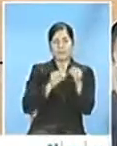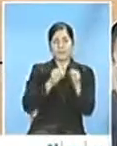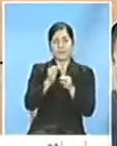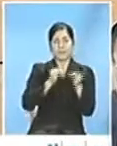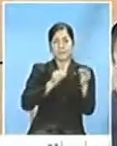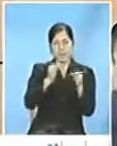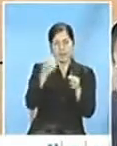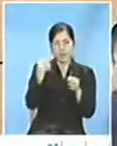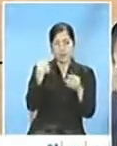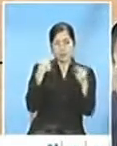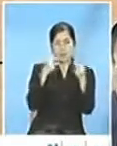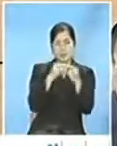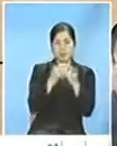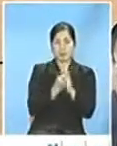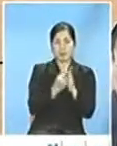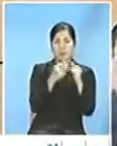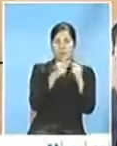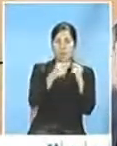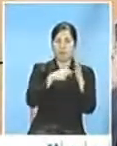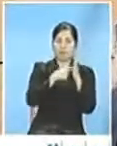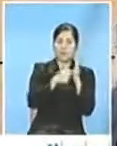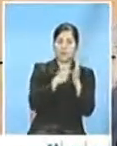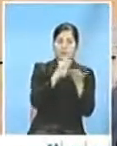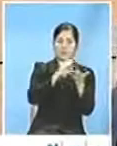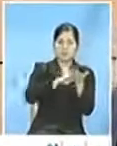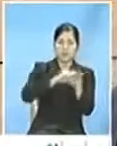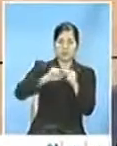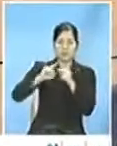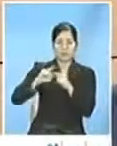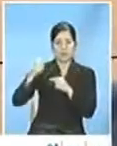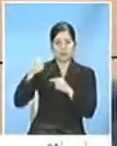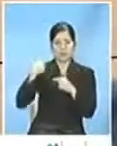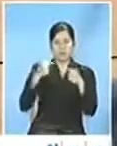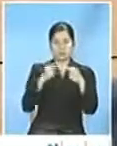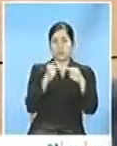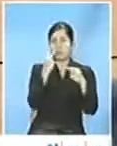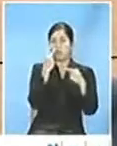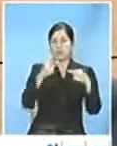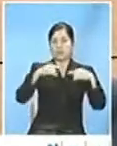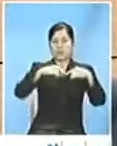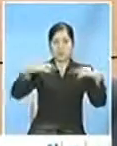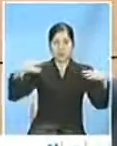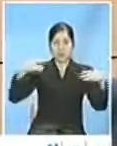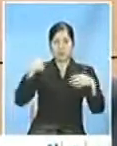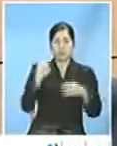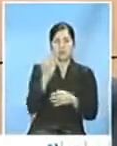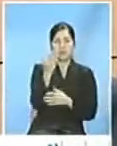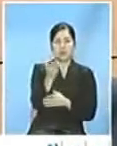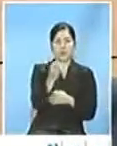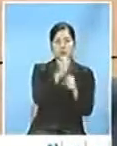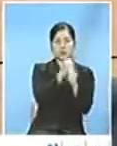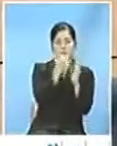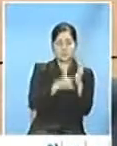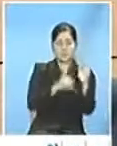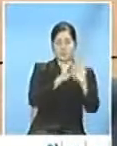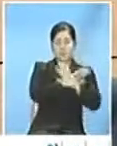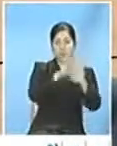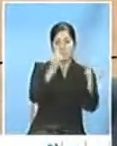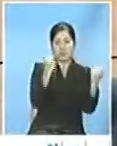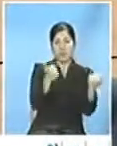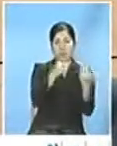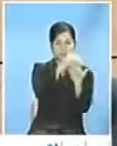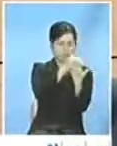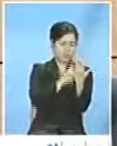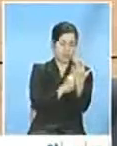เงื่อนไขในขณะนั้นก็ดีล้วนไม่ตรงกับข้อเท็จจริงในกำลังที่กำลังขออันนี้นิรโทษกรรมอยู่ในปัจจุบันเล